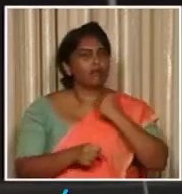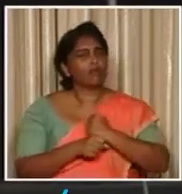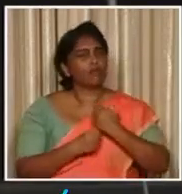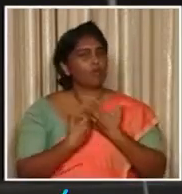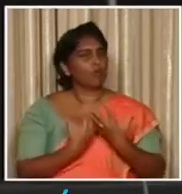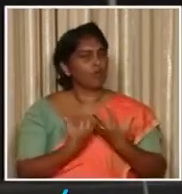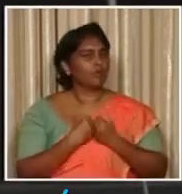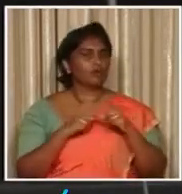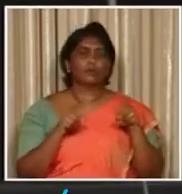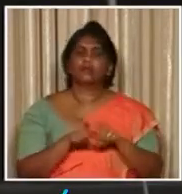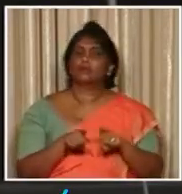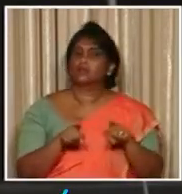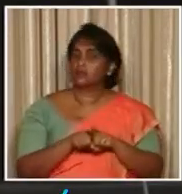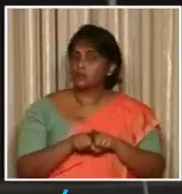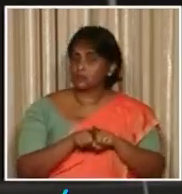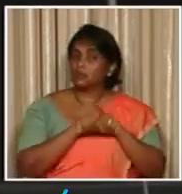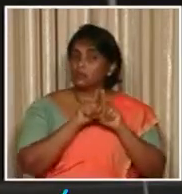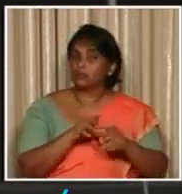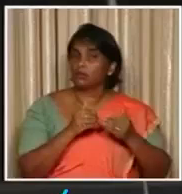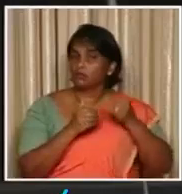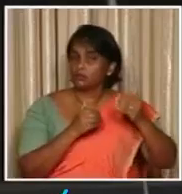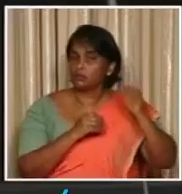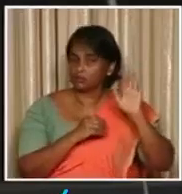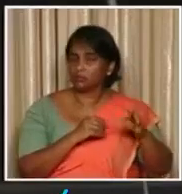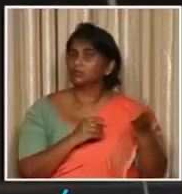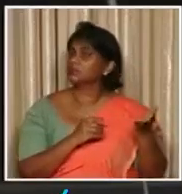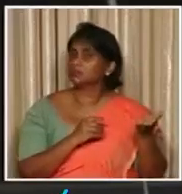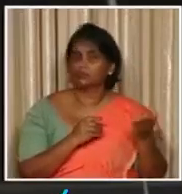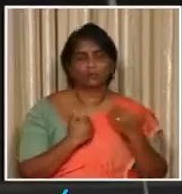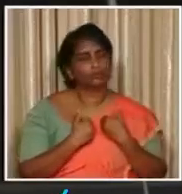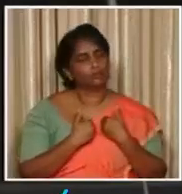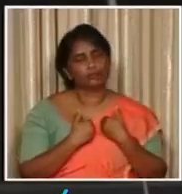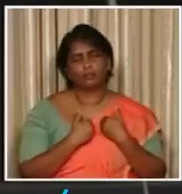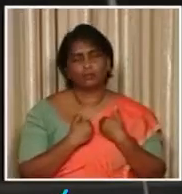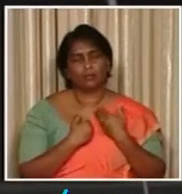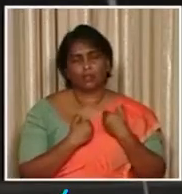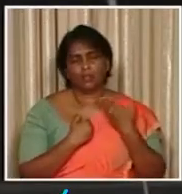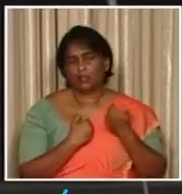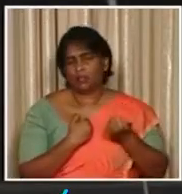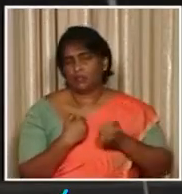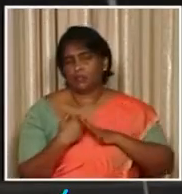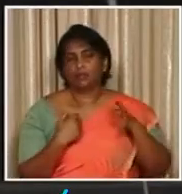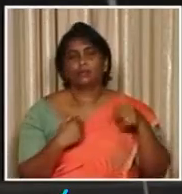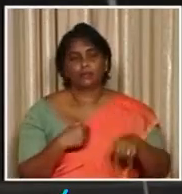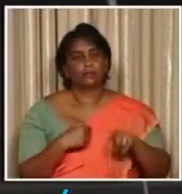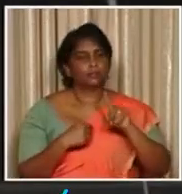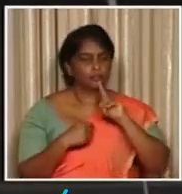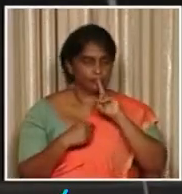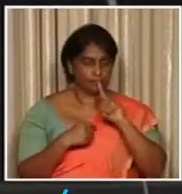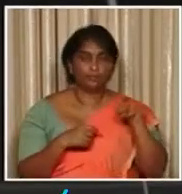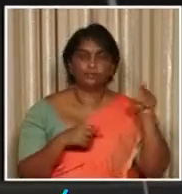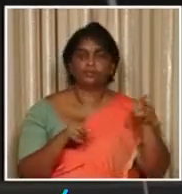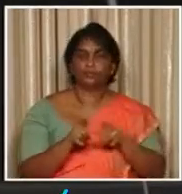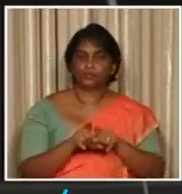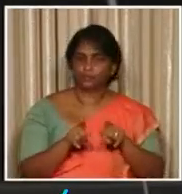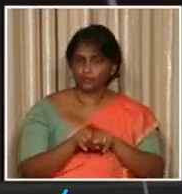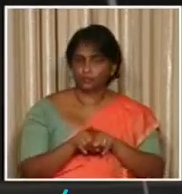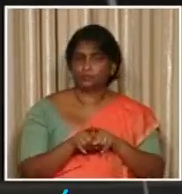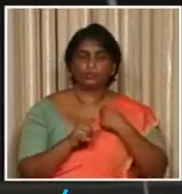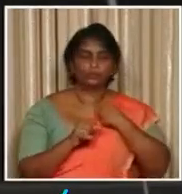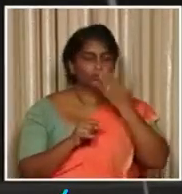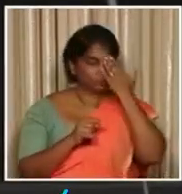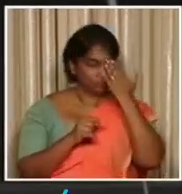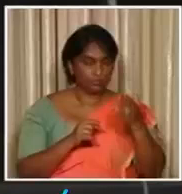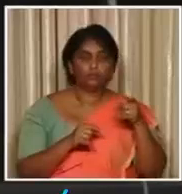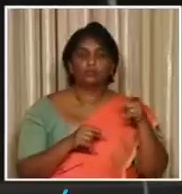අවශ්‍ය ආකාරයෙන් ඒ කල් දැමීම පිළිබඳව අපේ අප්‍රසාදය අපි ප්‍රකාශ කරන්න ඕනේ. ඒක නිසා